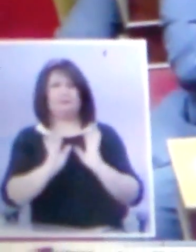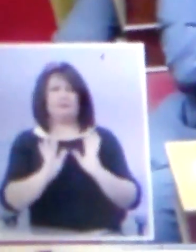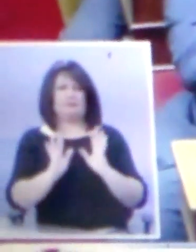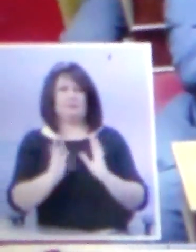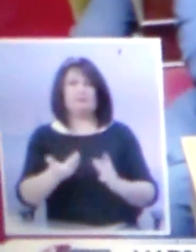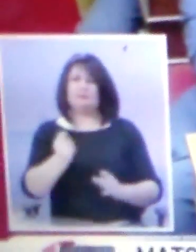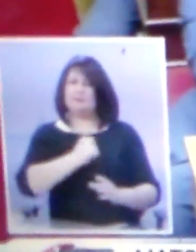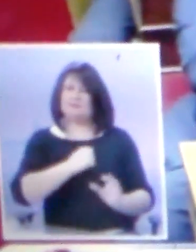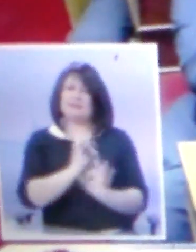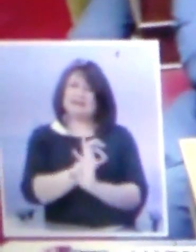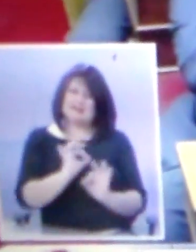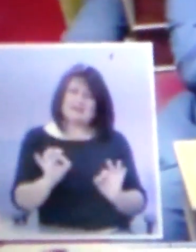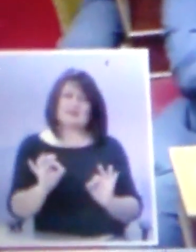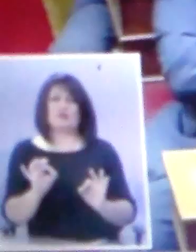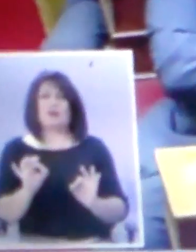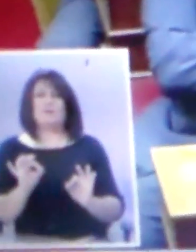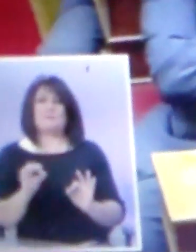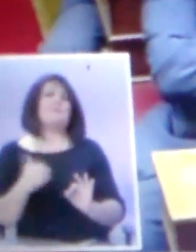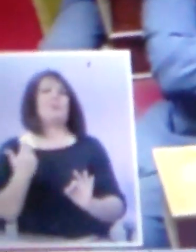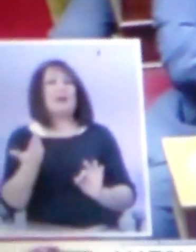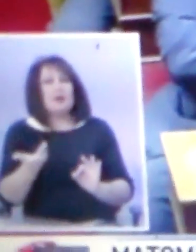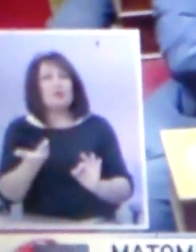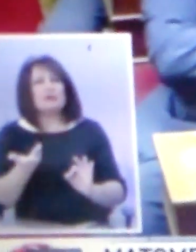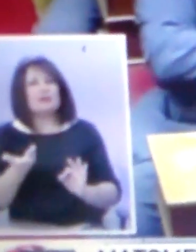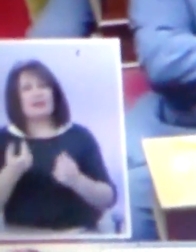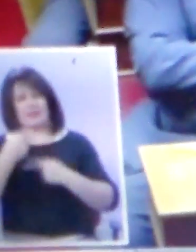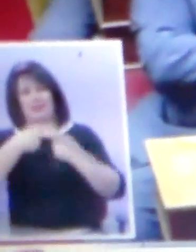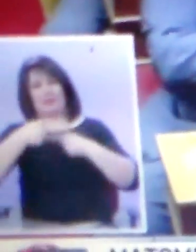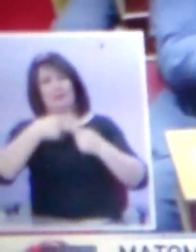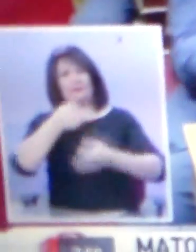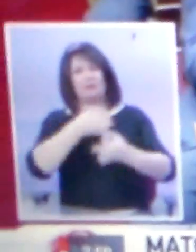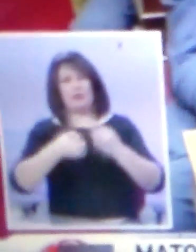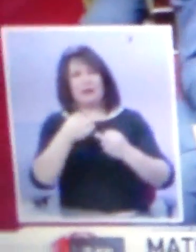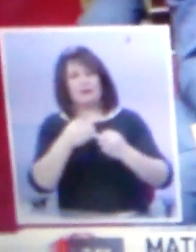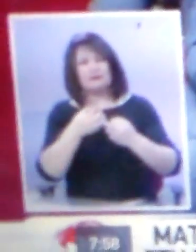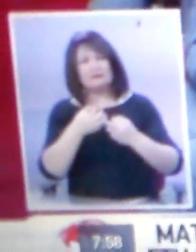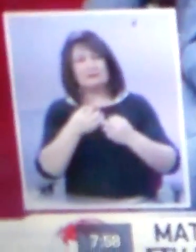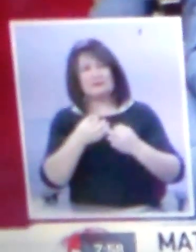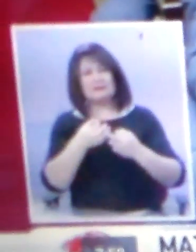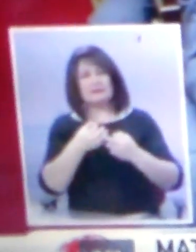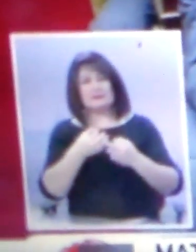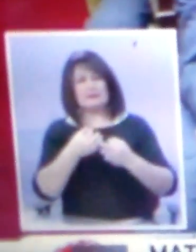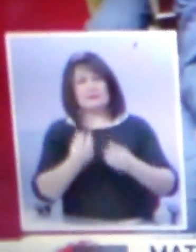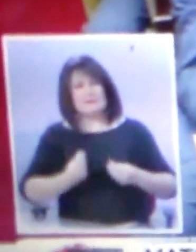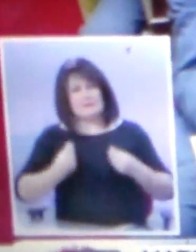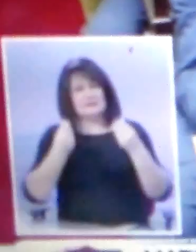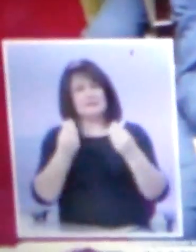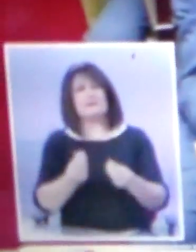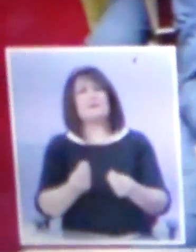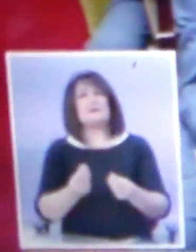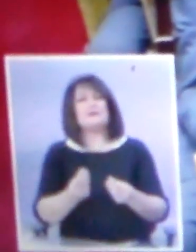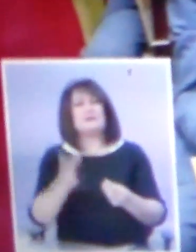Είμαι πεπισμένος ότι αυτή την δικαιολογία, το έδαφος, την τροφή και το νερό να αναπτυχθούν